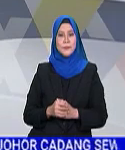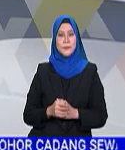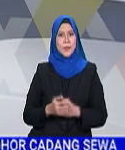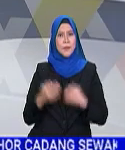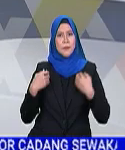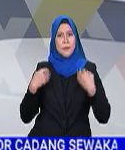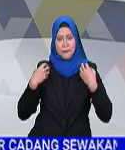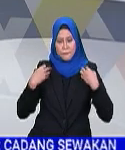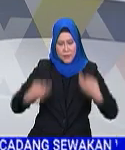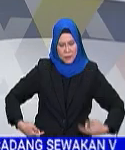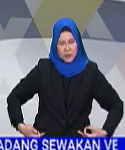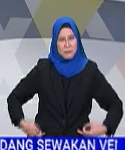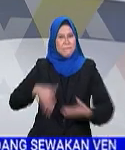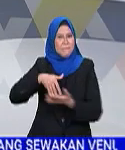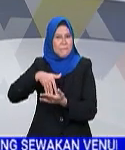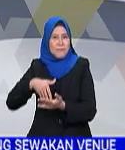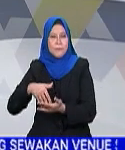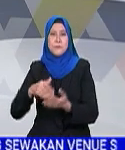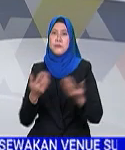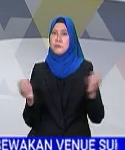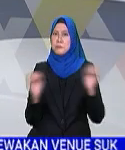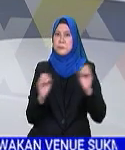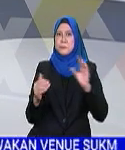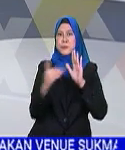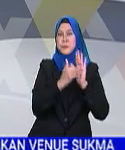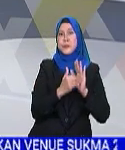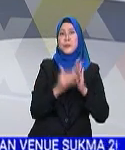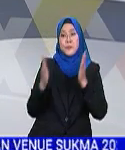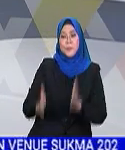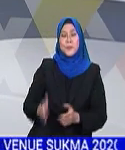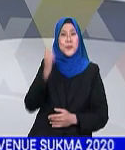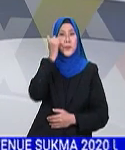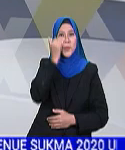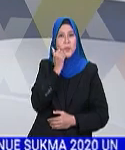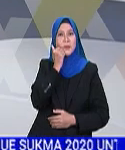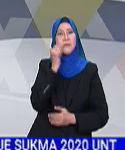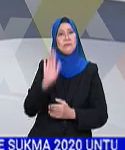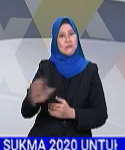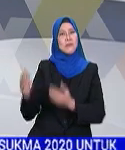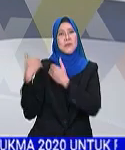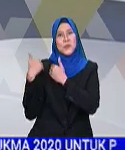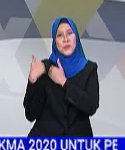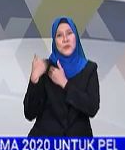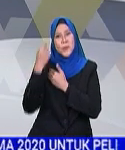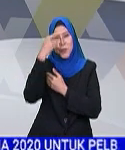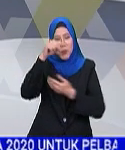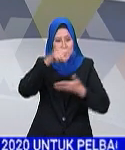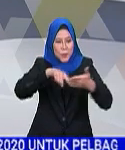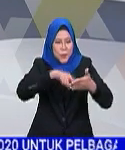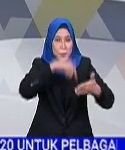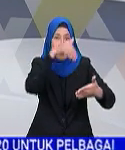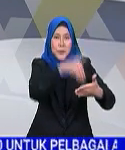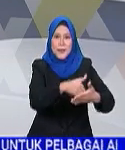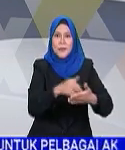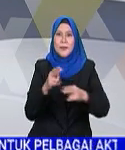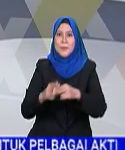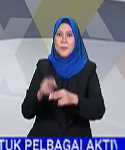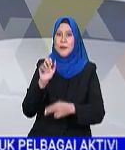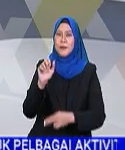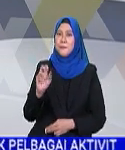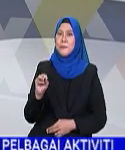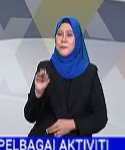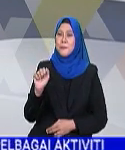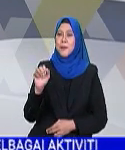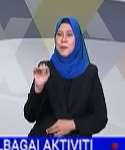Ketidakupayaan fizikal bukan penghalang untuk seorang warga emas turut hadir menunaikan tanggungjawab sebagai pemilih. Maimun Elias Maimunah